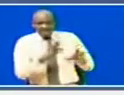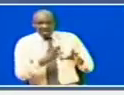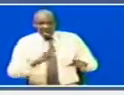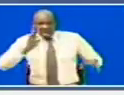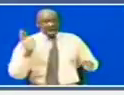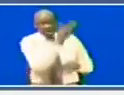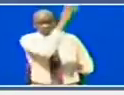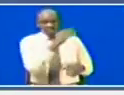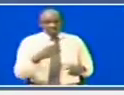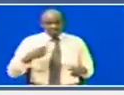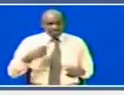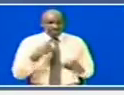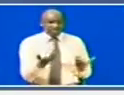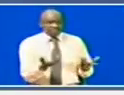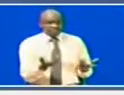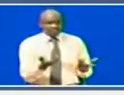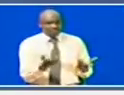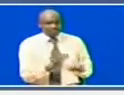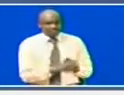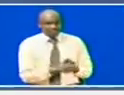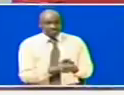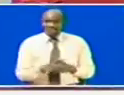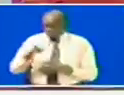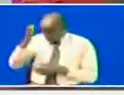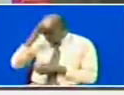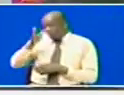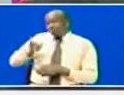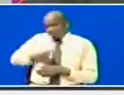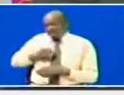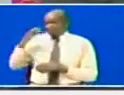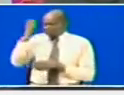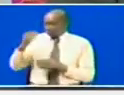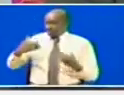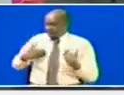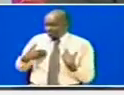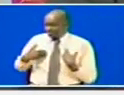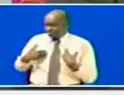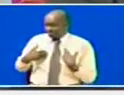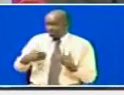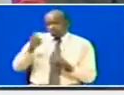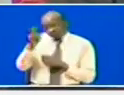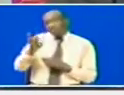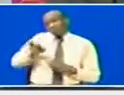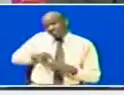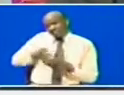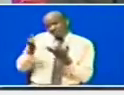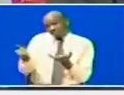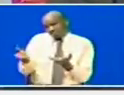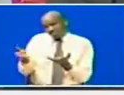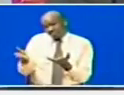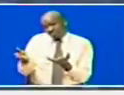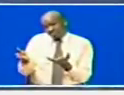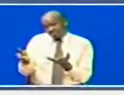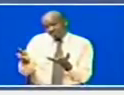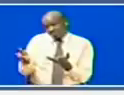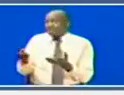Fanya bidii zako na mimi bidii zangu. Wajua urembo, urembo ni kitu cha mwanamke tangu ajadi. Si leo tunaona wanawake wakijirembesha. Urembo umetoka zamani.